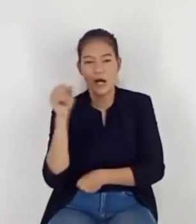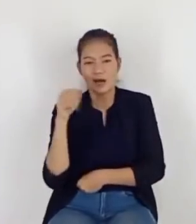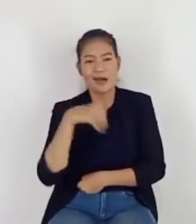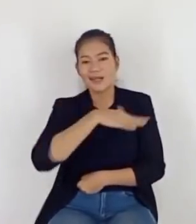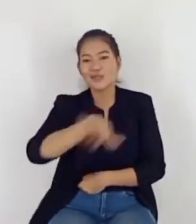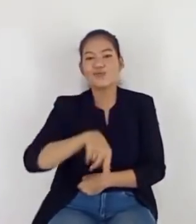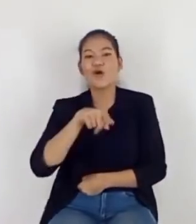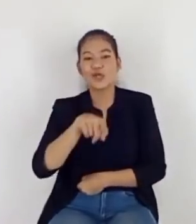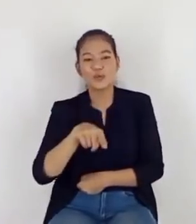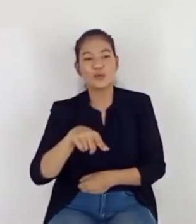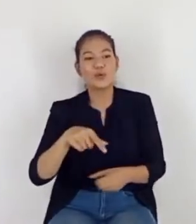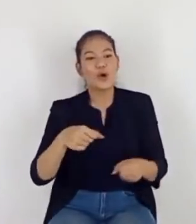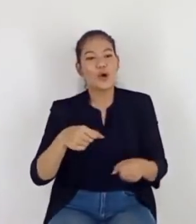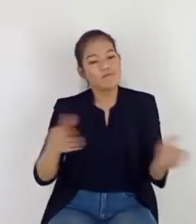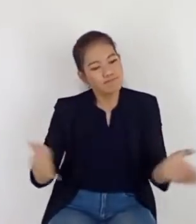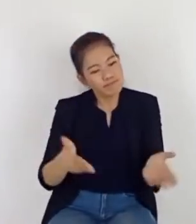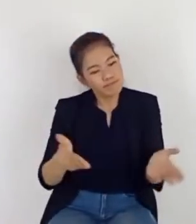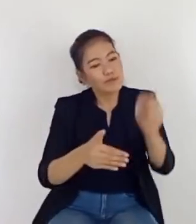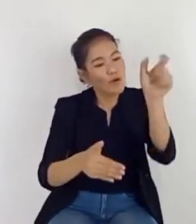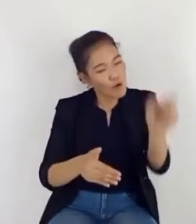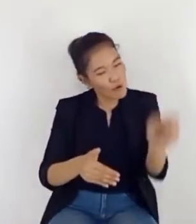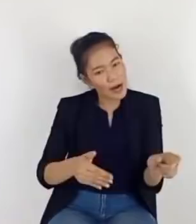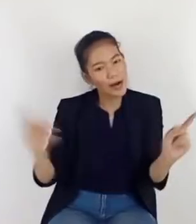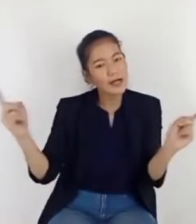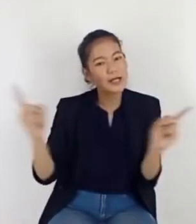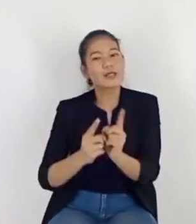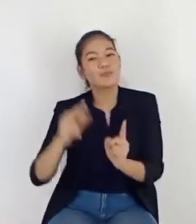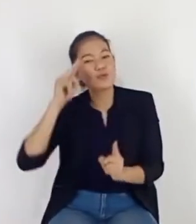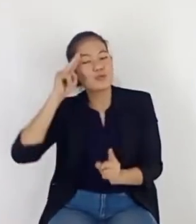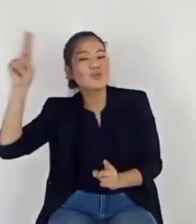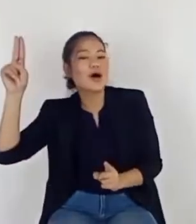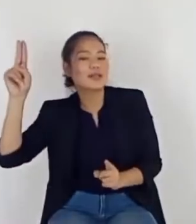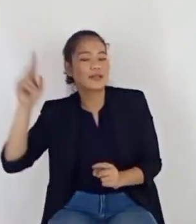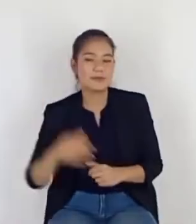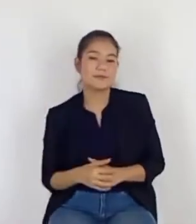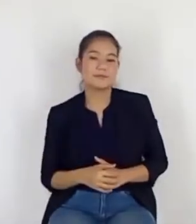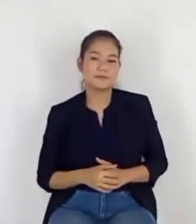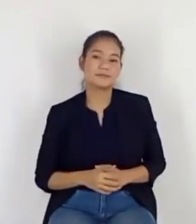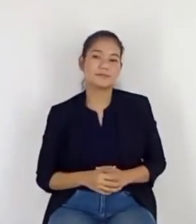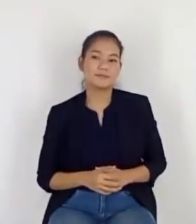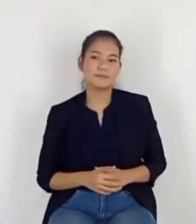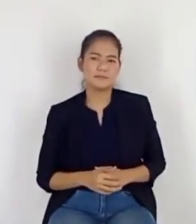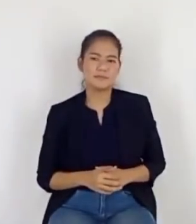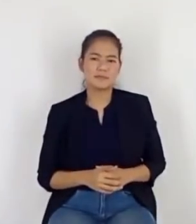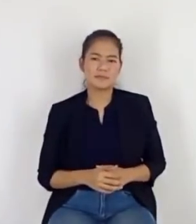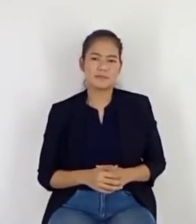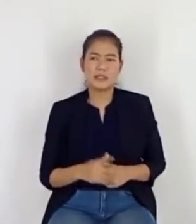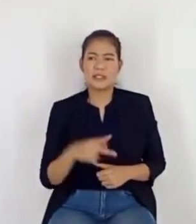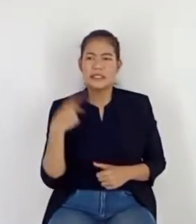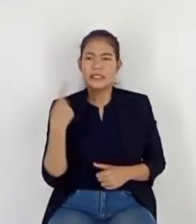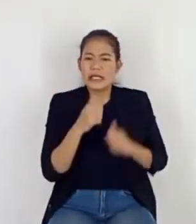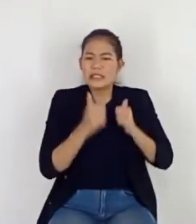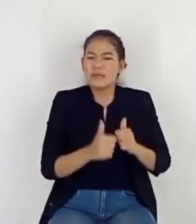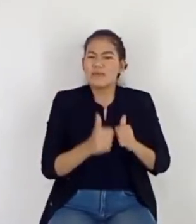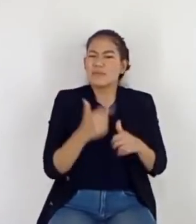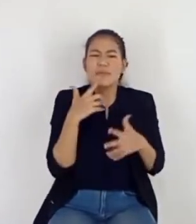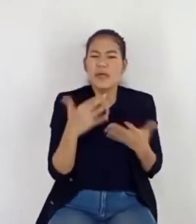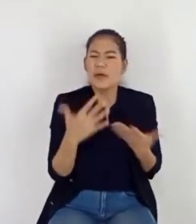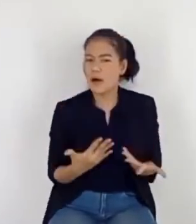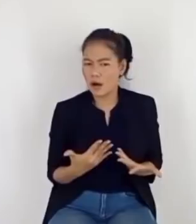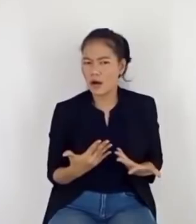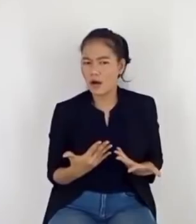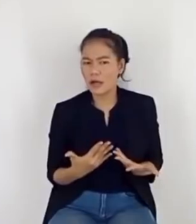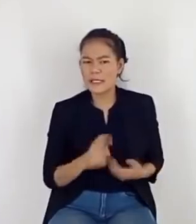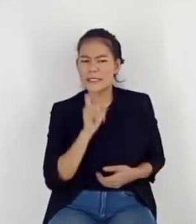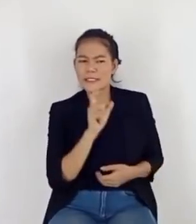membuat orang bertemu dengan Tuhan, bertemu dengan kemuliaan Tuhan. Bagaimana kita mempersiapkan